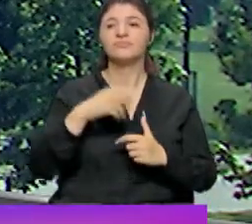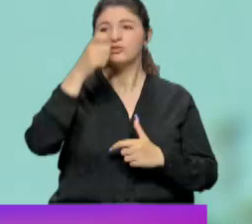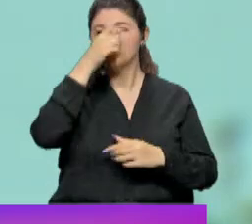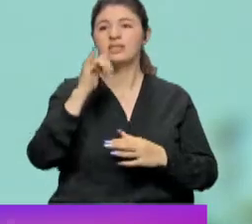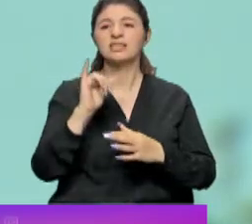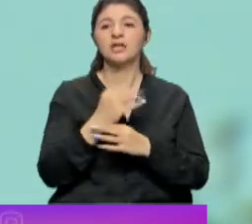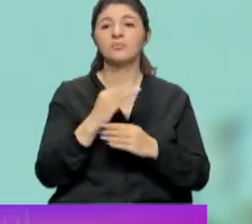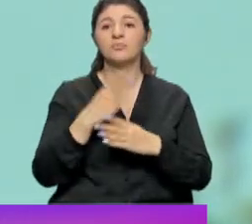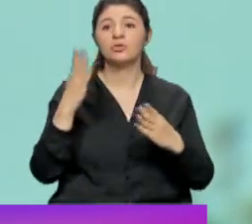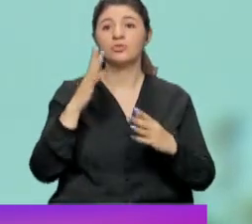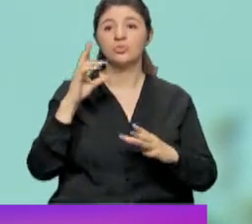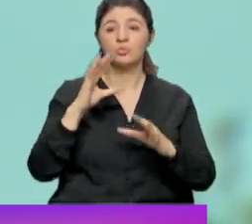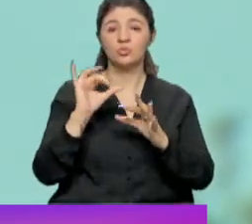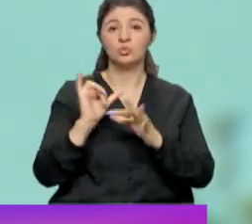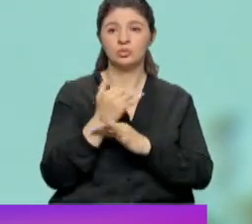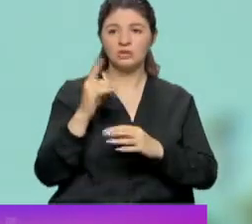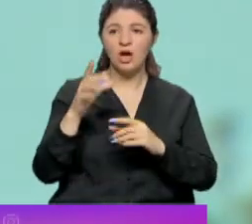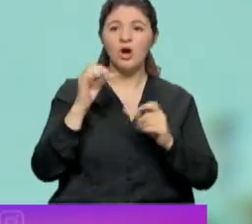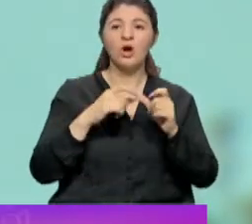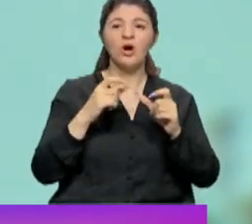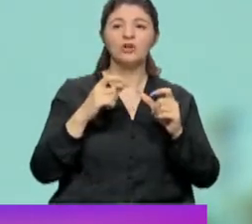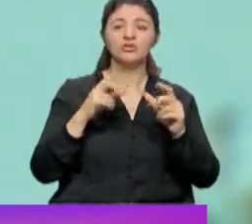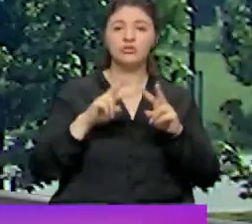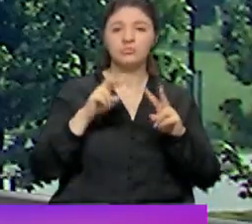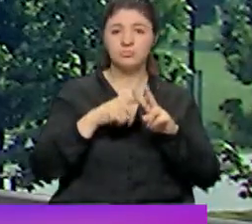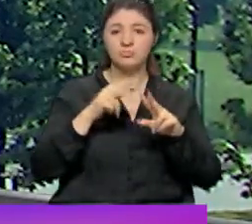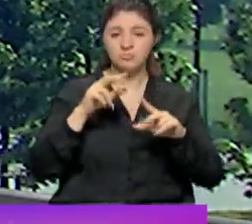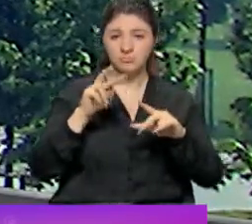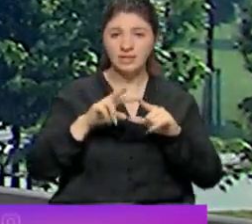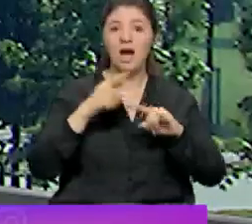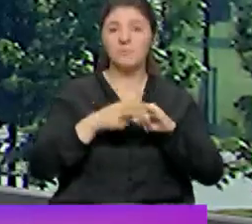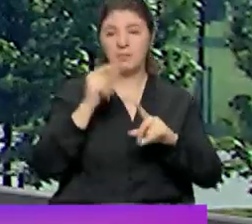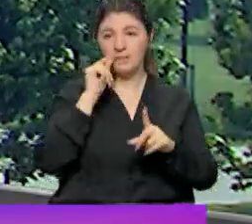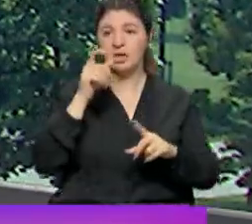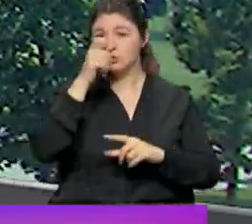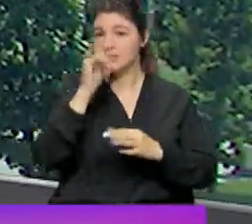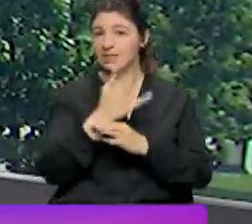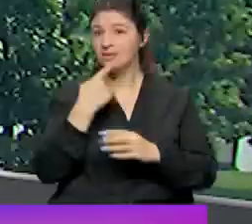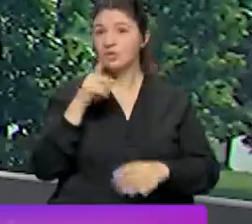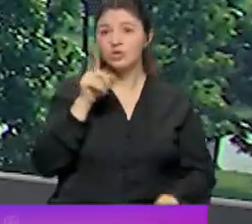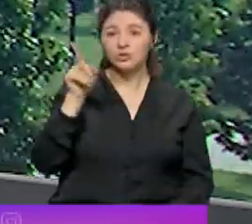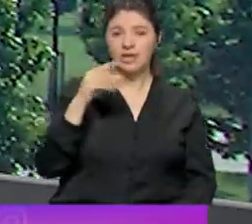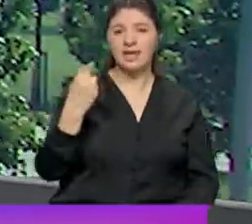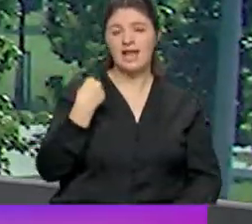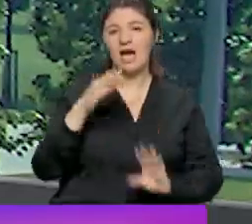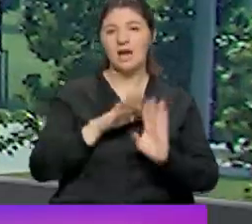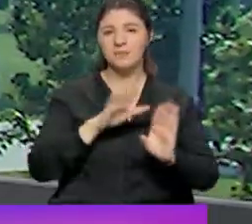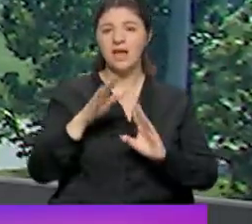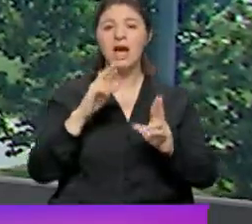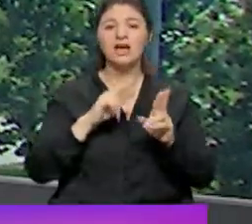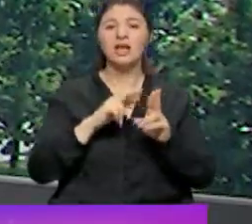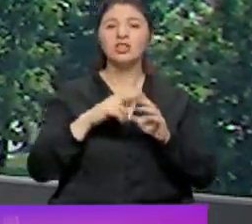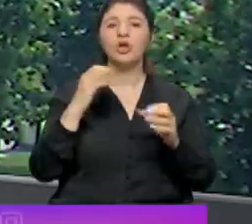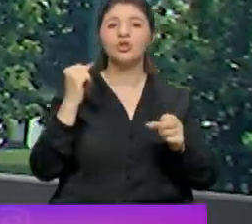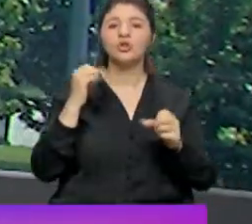Türk sanatının büyük ustaları Osman Hamdi Bey Nilüfer öncelik çalışması Türk sanatı demişken şurada yenikapıda Kadir